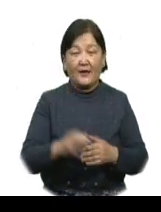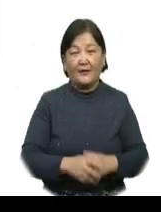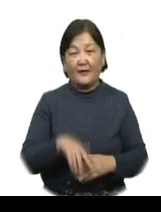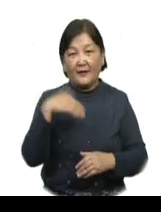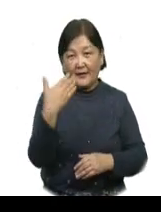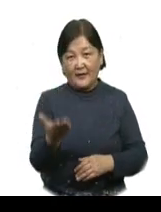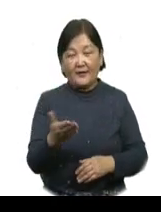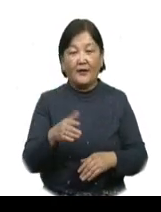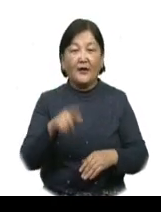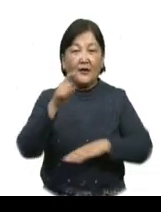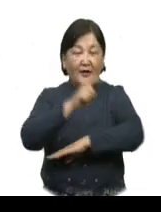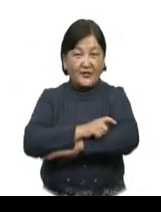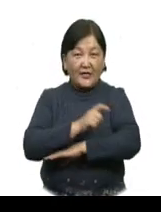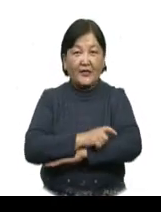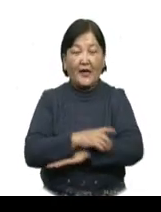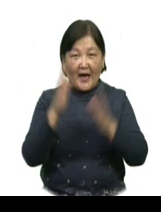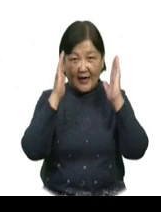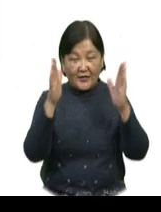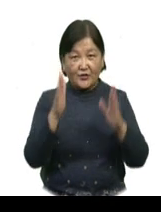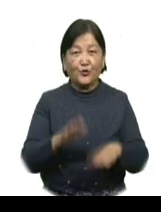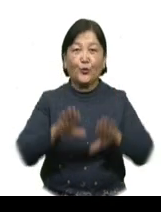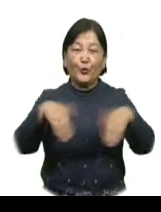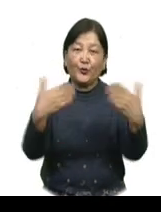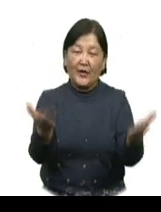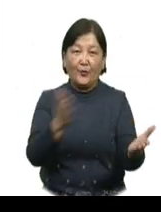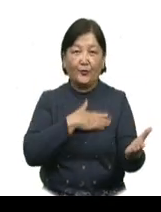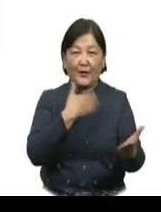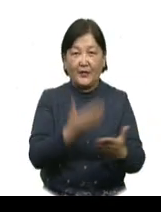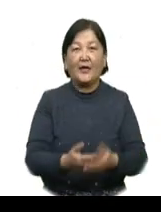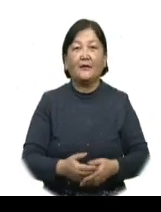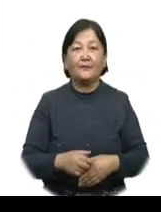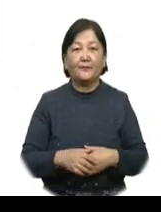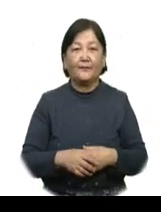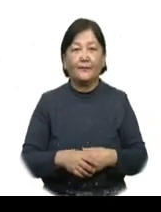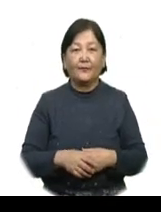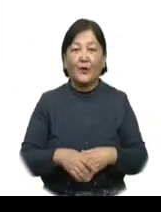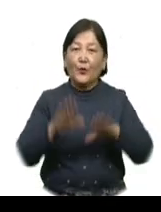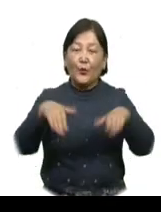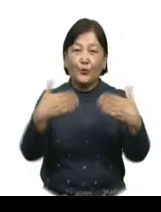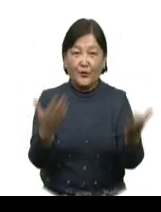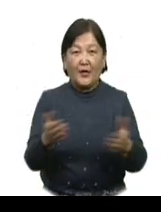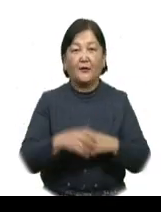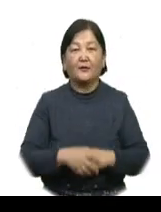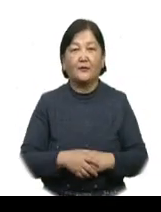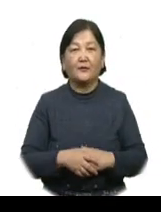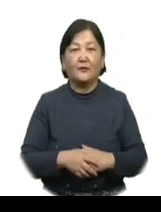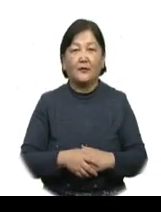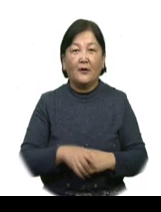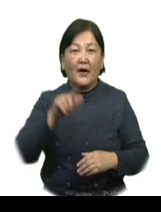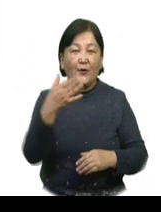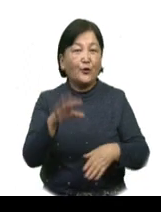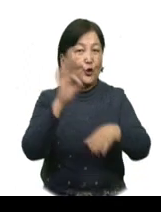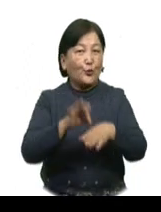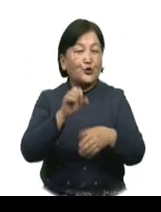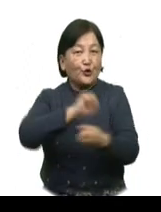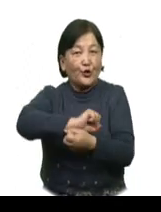За ингээд өнөөдрийнхөө хичээлд анхааралтай оролцсон хүүхдүүдэд баярлалаа. Хүүхдүүдээ аюултай